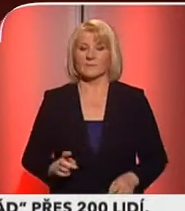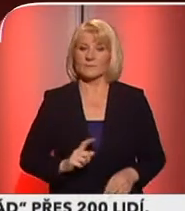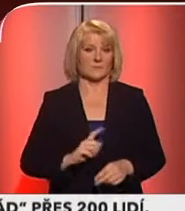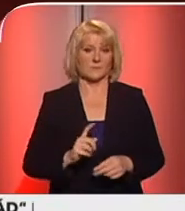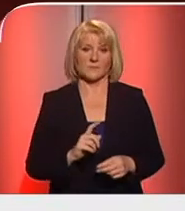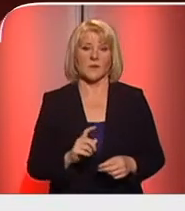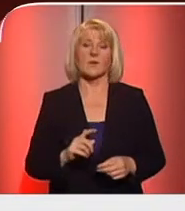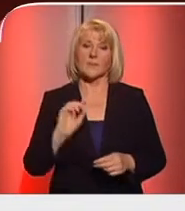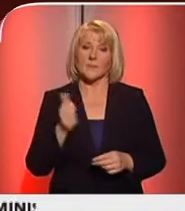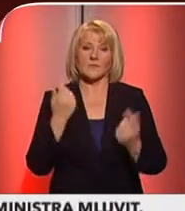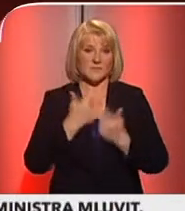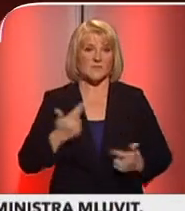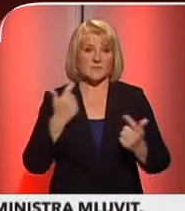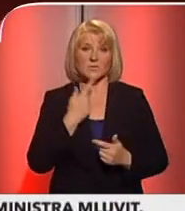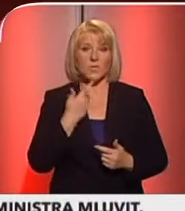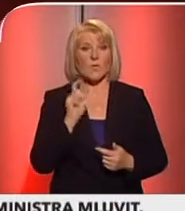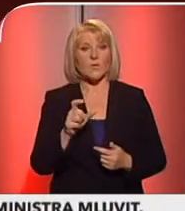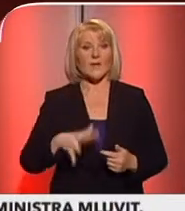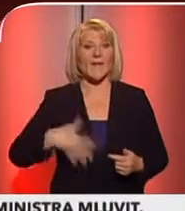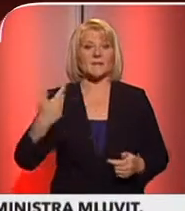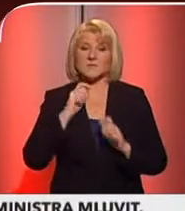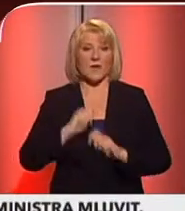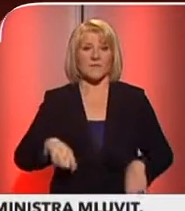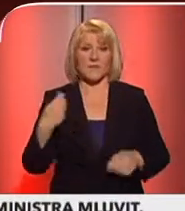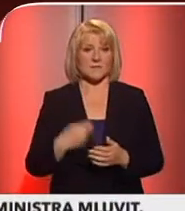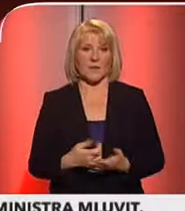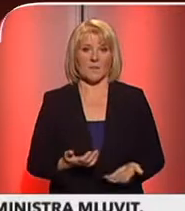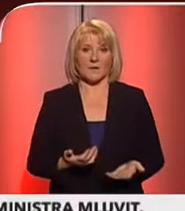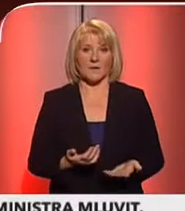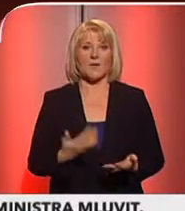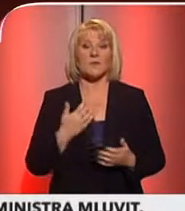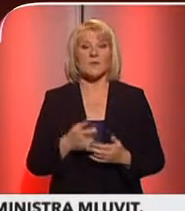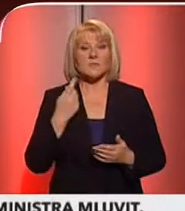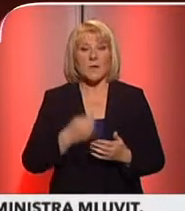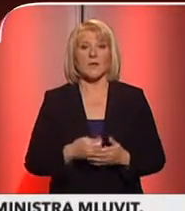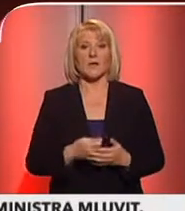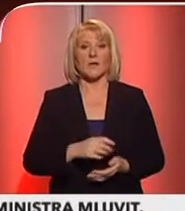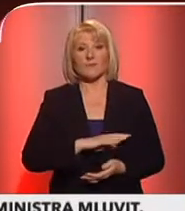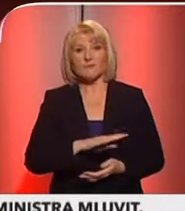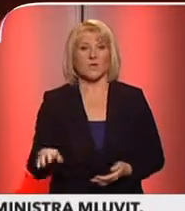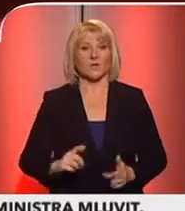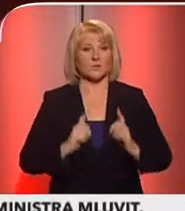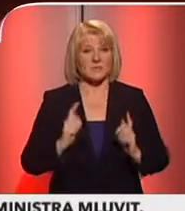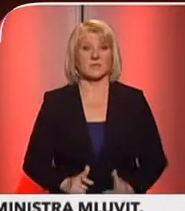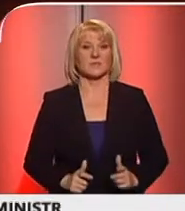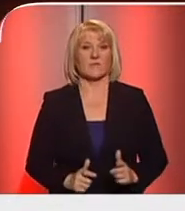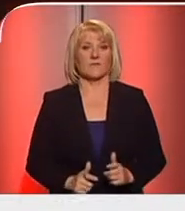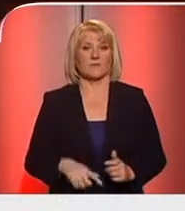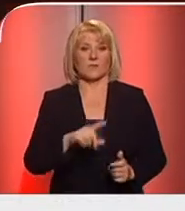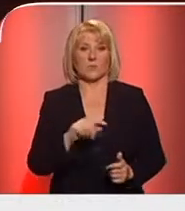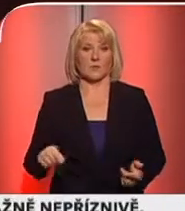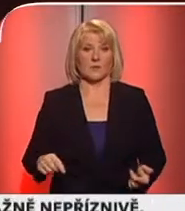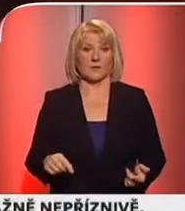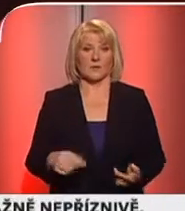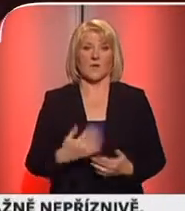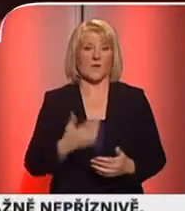zaprvé bych chtěl vysvětlit slovo generální stávka. Generální stávka je pojem, který znamená, že se všechno zastaví v téhle republice. Já tenhle